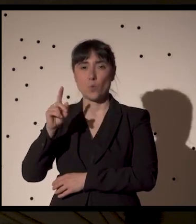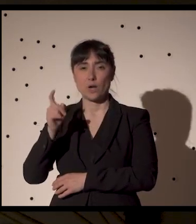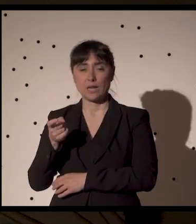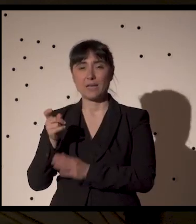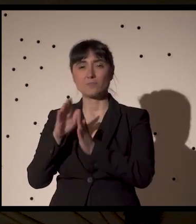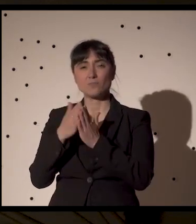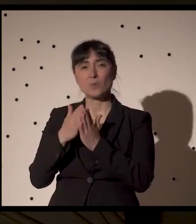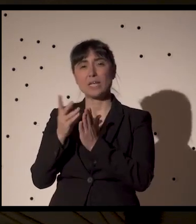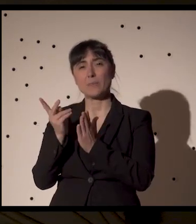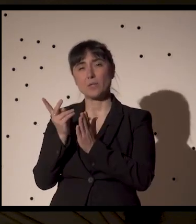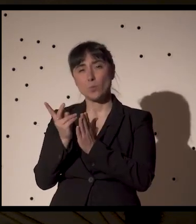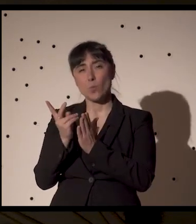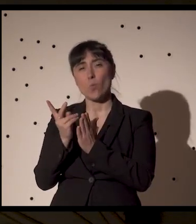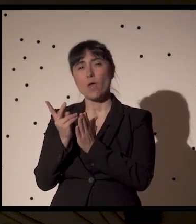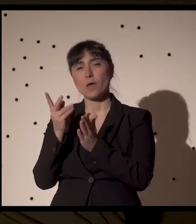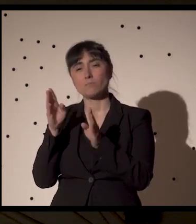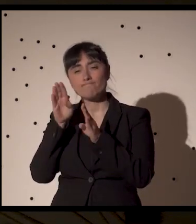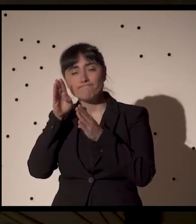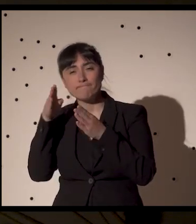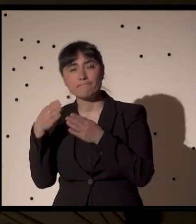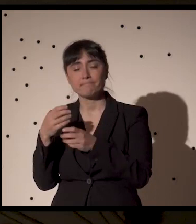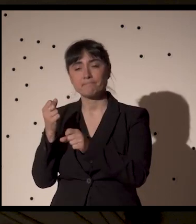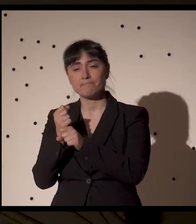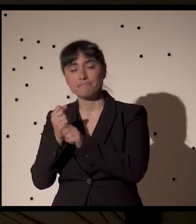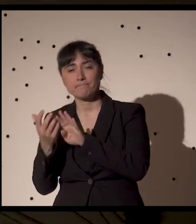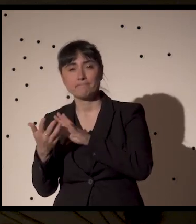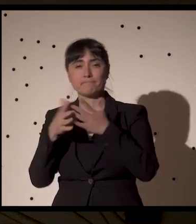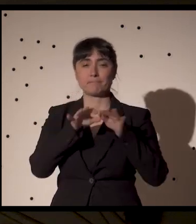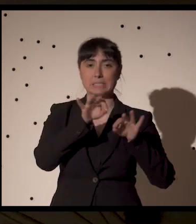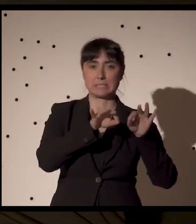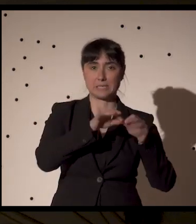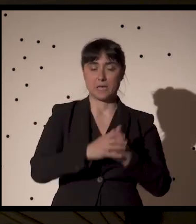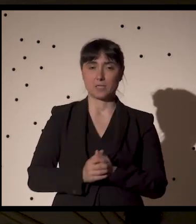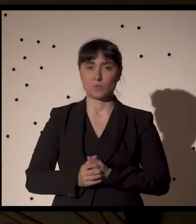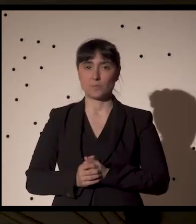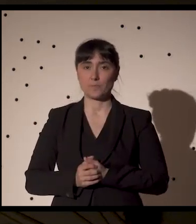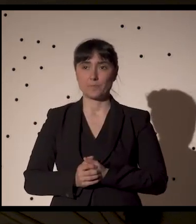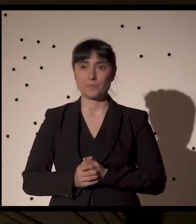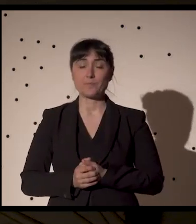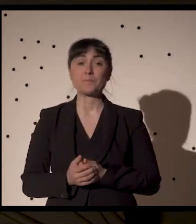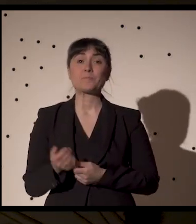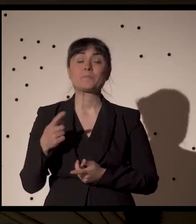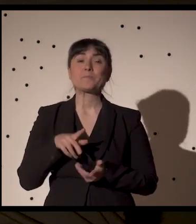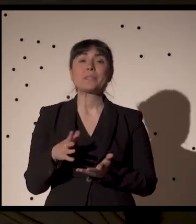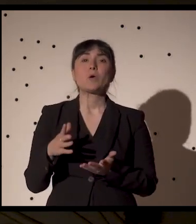fragole panna e dialogo e poi ancora un curioso accidente di Goldoni per la regia e l'interpretazione di Gabriele